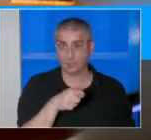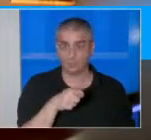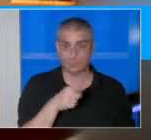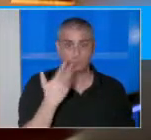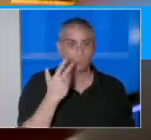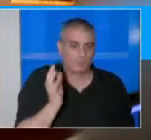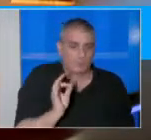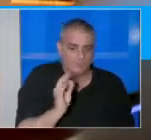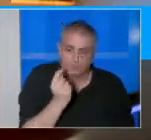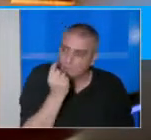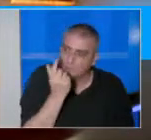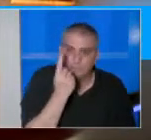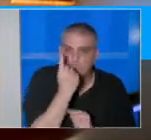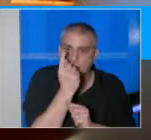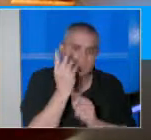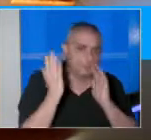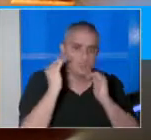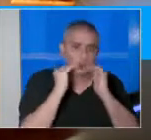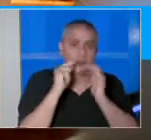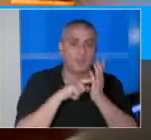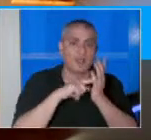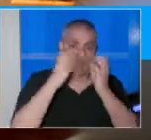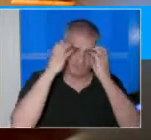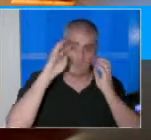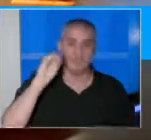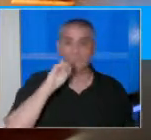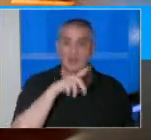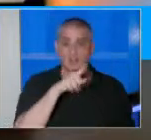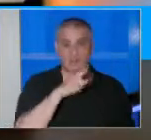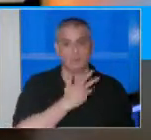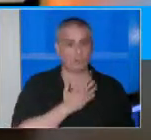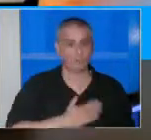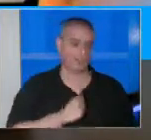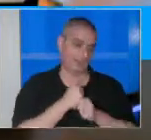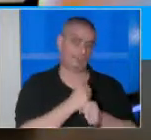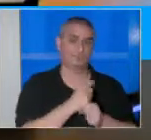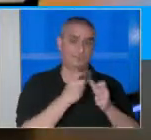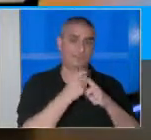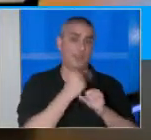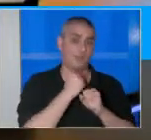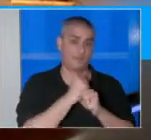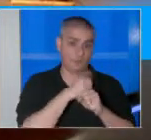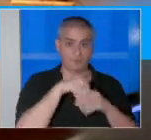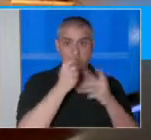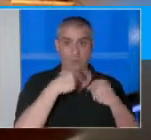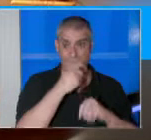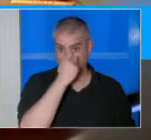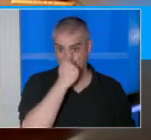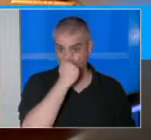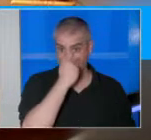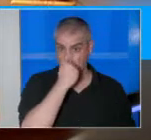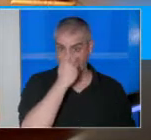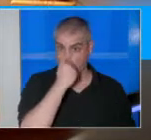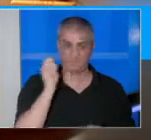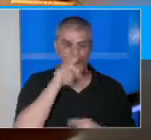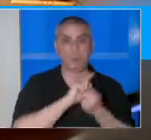למעשה, היו ממש על חודו של קול, מכיוון שמרב מיכאלי, שהיא רוצה לייצג נגיד את מפלגת העבודה בוועדה, היא